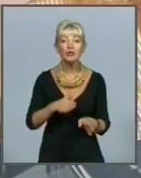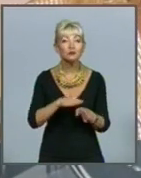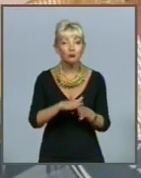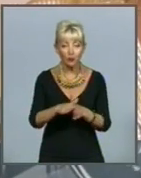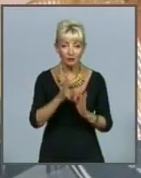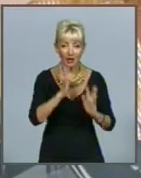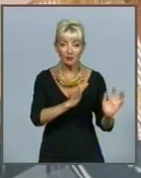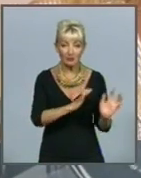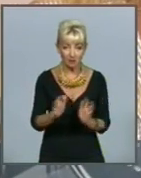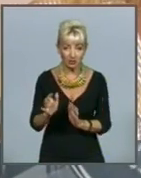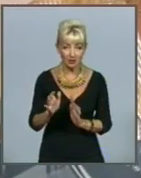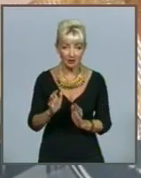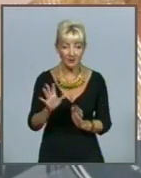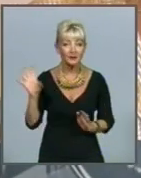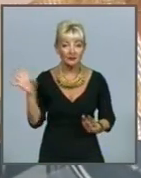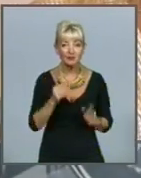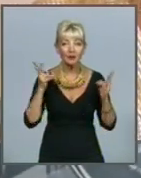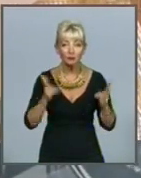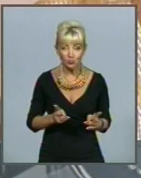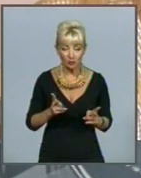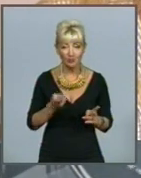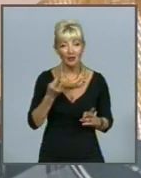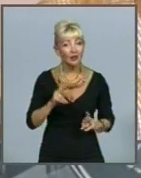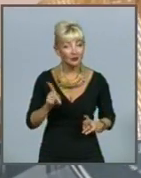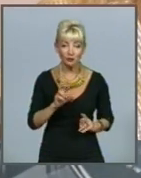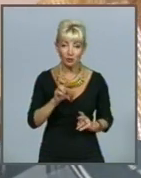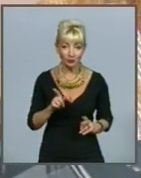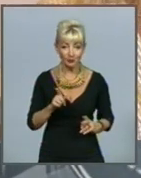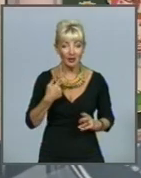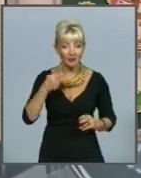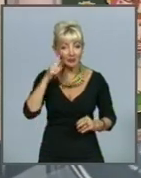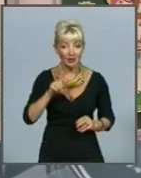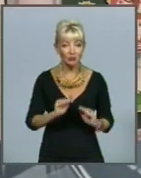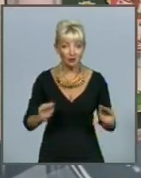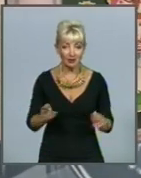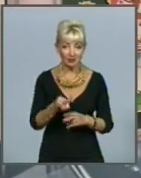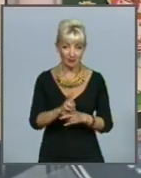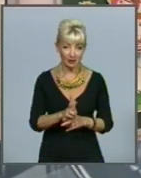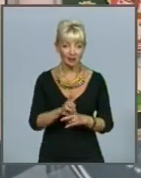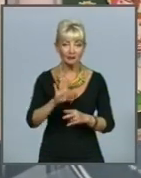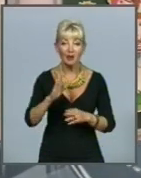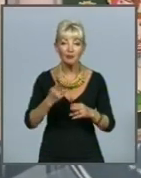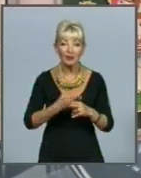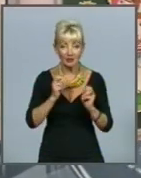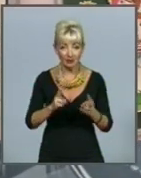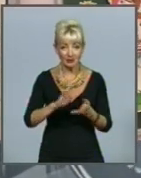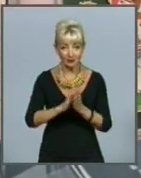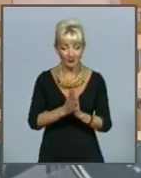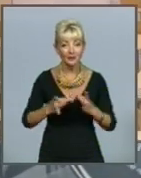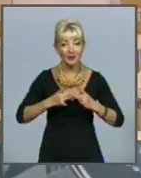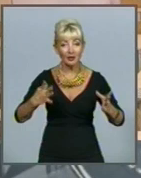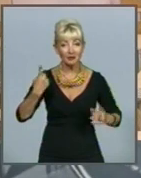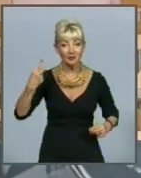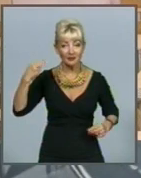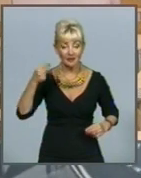забезпеченість всіма необхідними засобами для того, щоб ми знали, що діти прийшли в безпечні умови. Свято першого дзвоника у гімназії через карантин